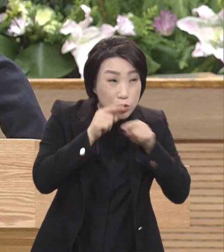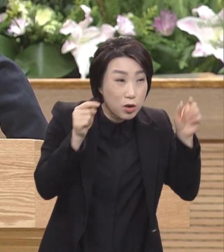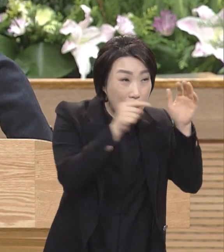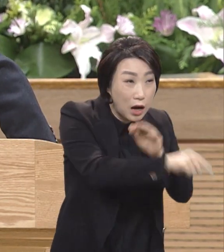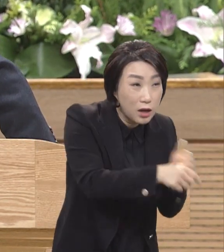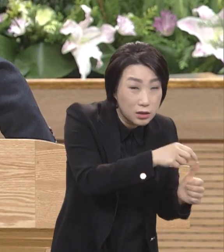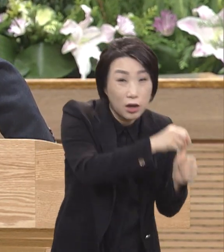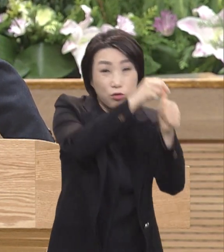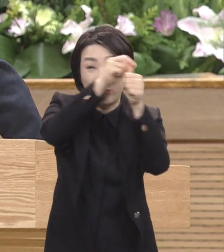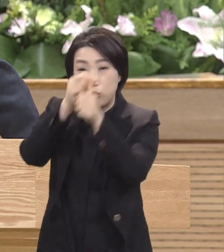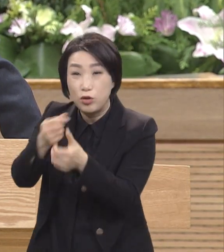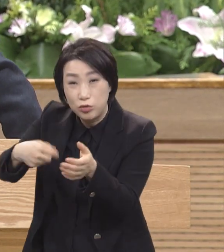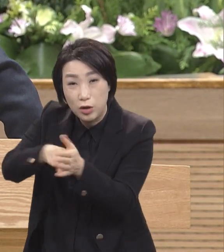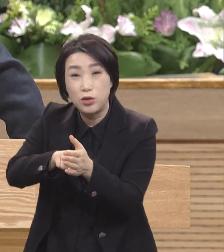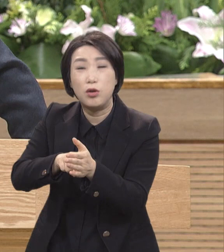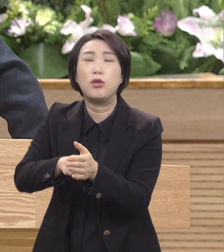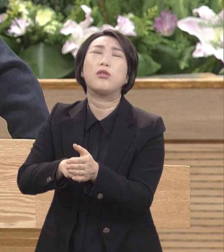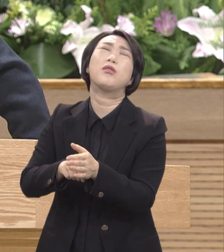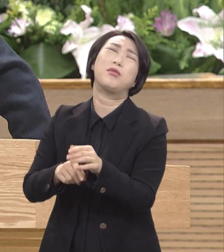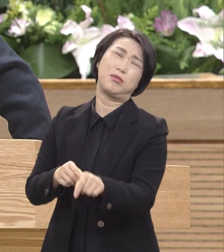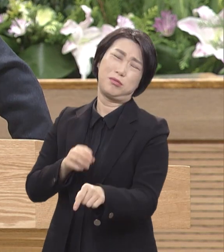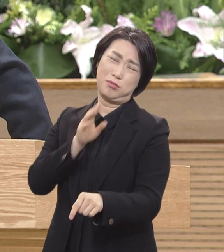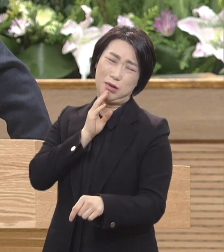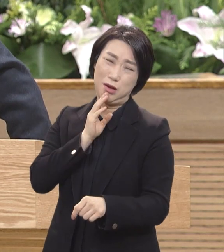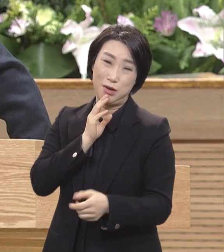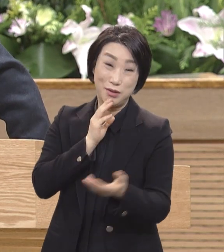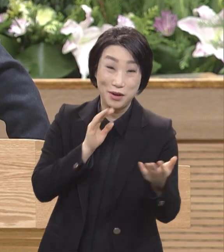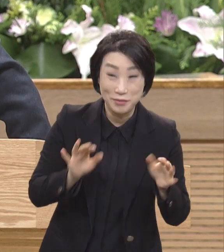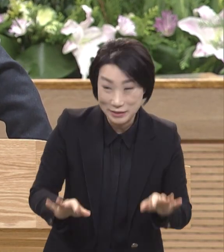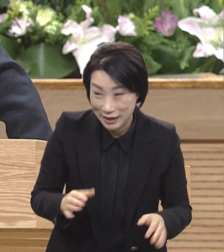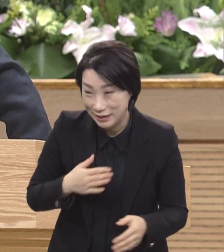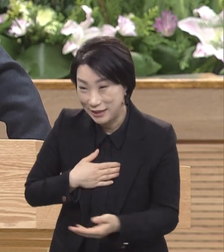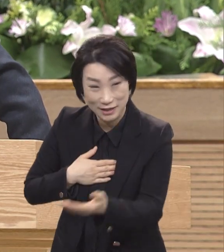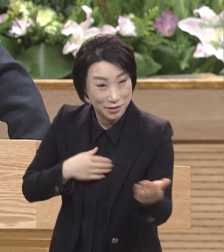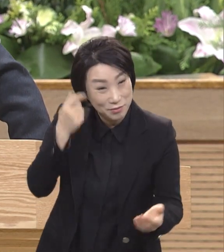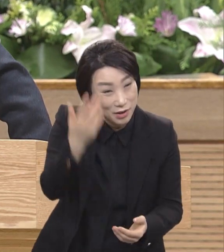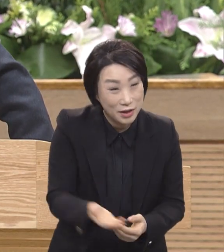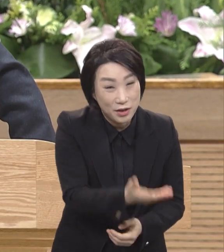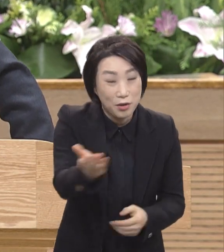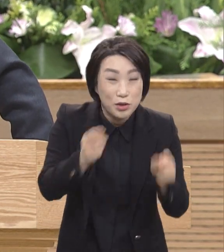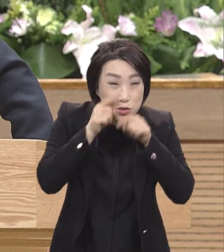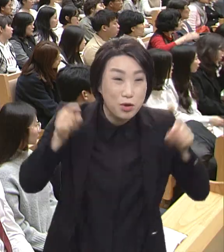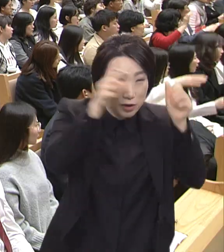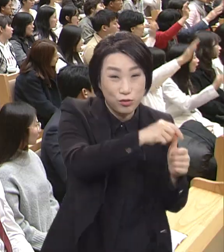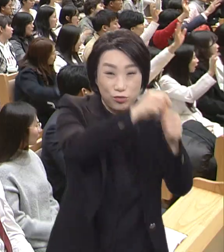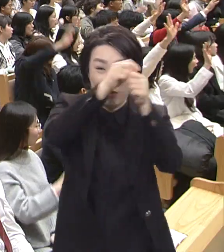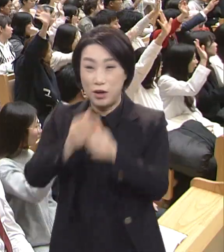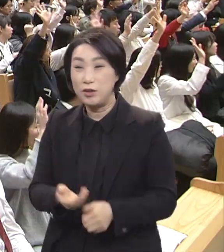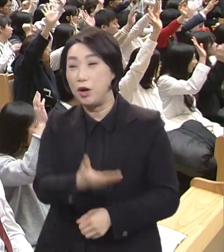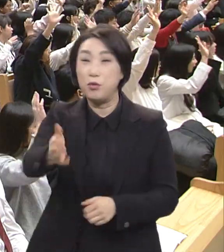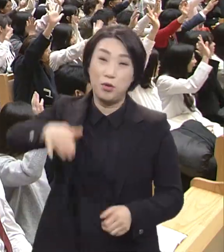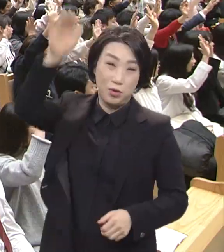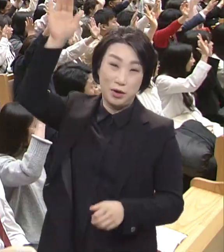지옥에서 구원하시려고. 자, 지옥에서 구원하신 분 오른손 들어서 아멘 합시다.